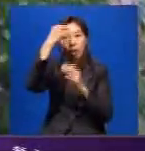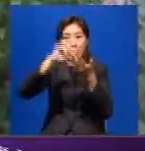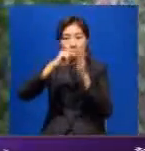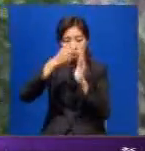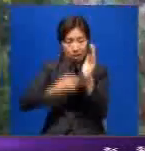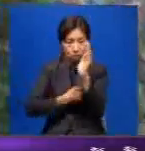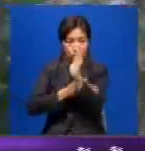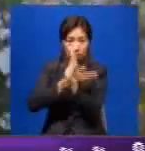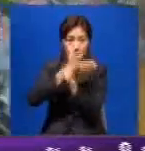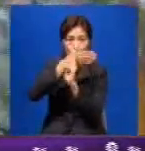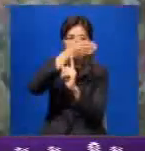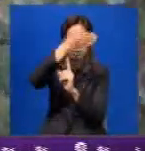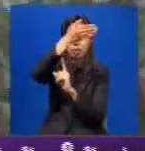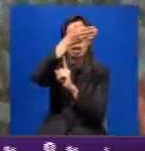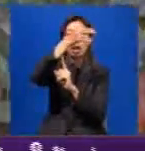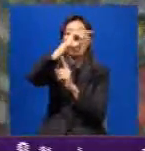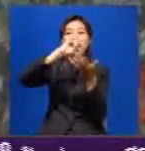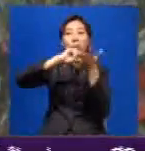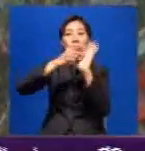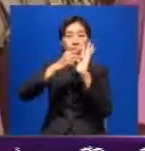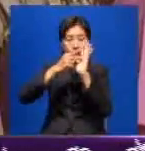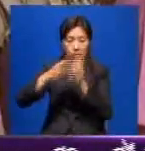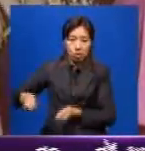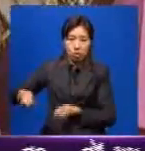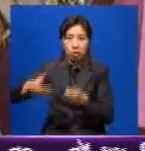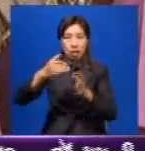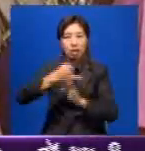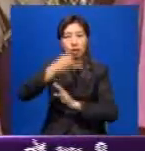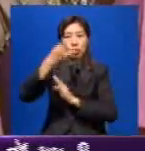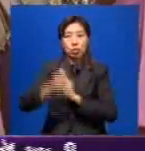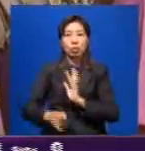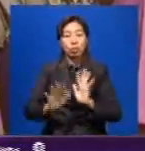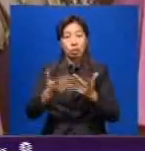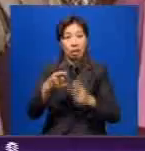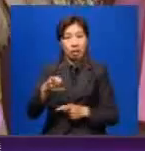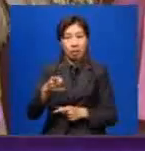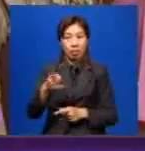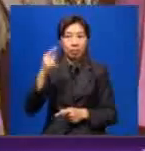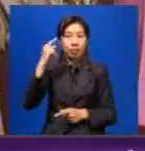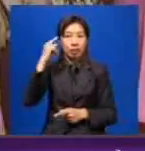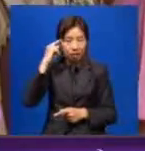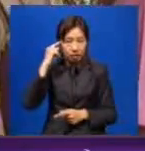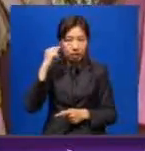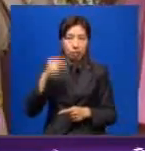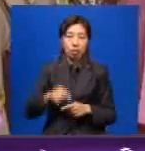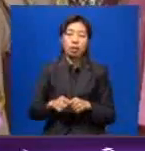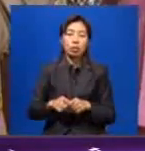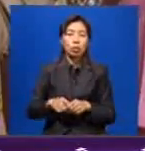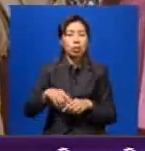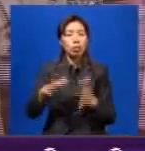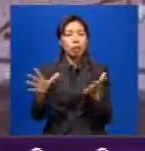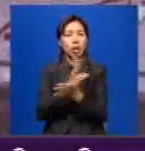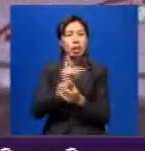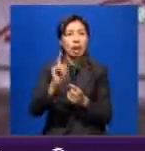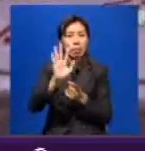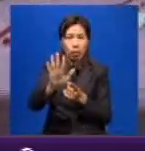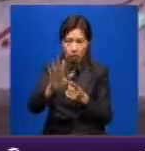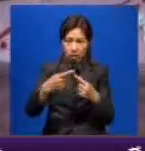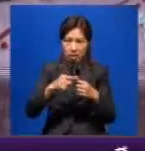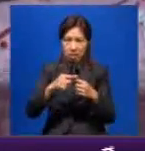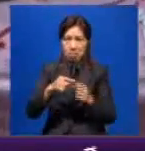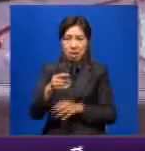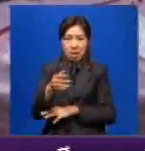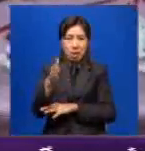ของชาวหนองโสนได้สิ้นสุดลงแล้วสำหรับงานบุญประเพณียกธงเลิกกิจกรรมสงกรานต์ของชาวตำบลหนองโสน